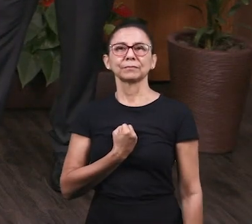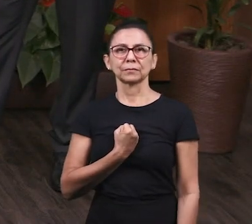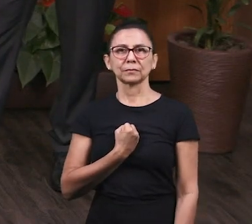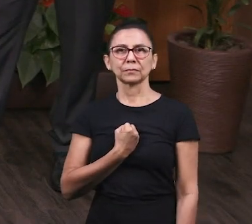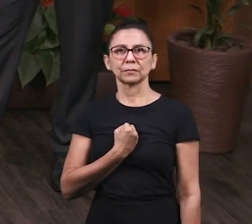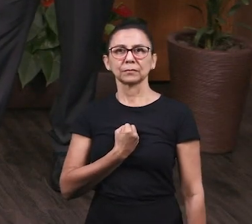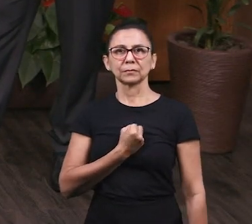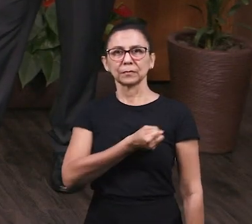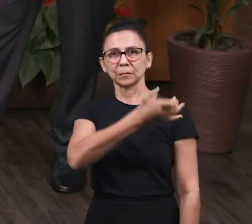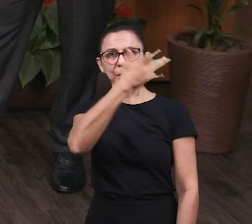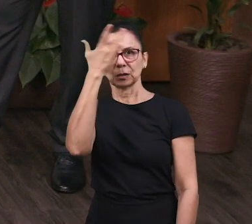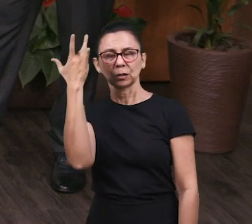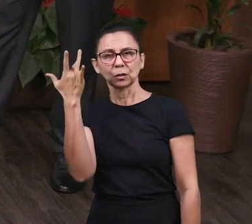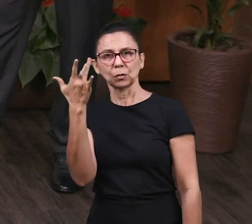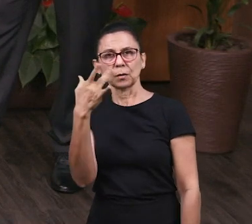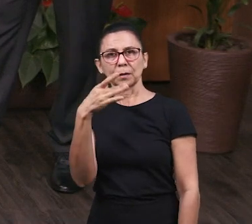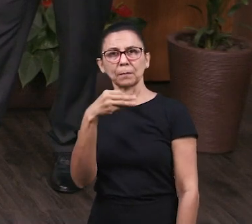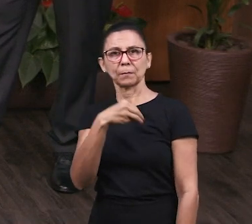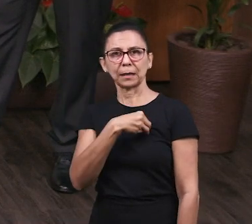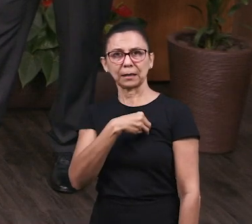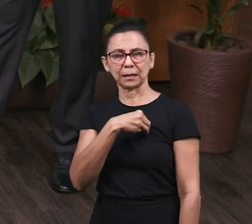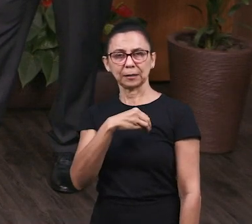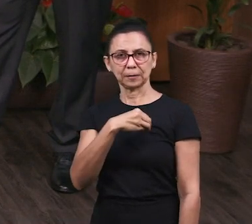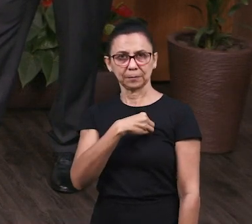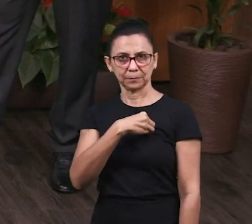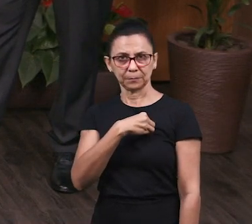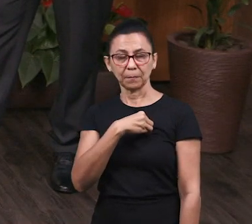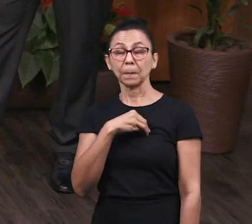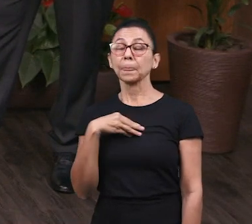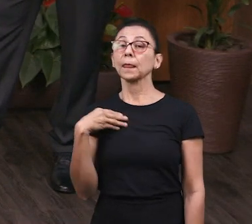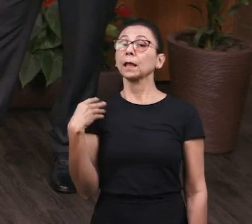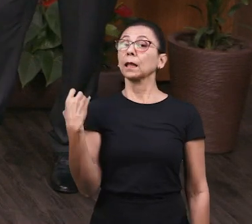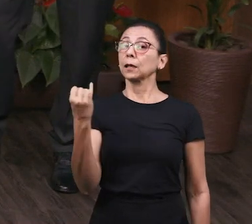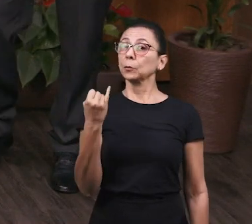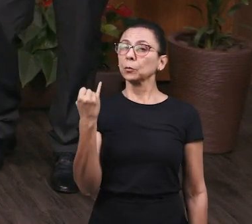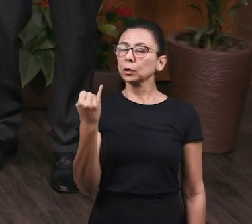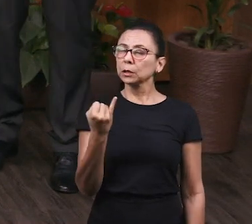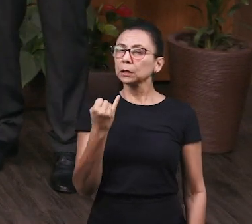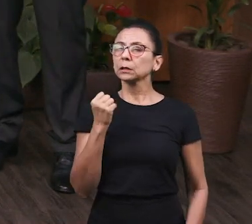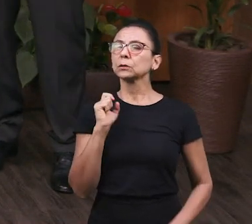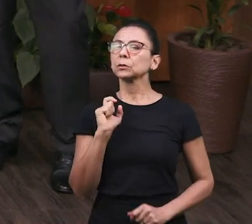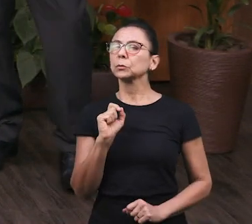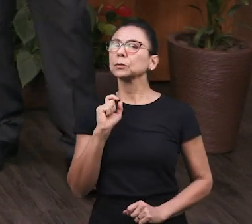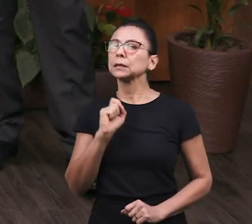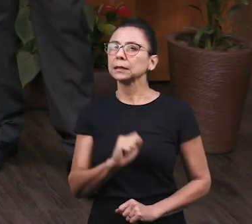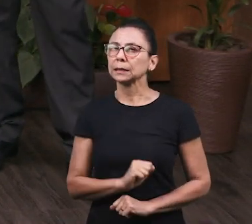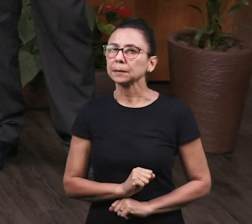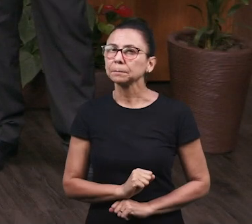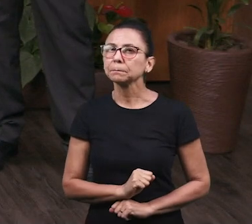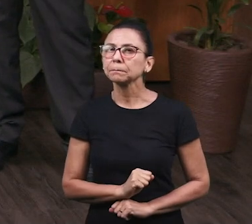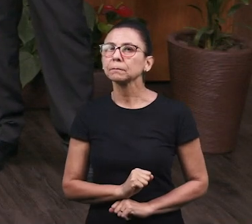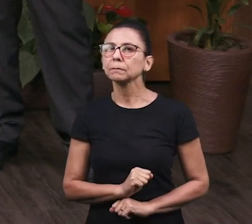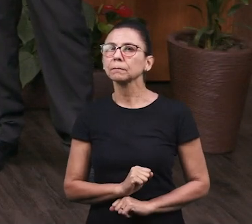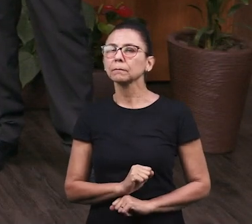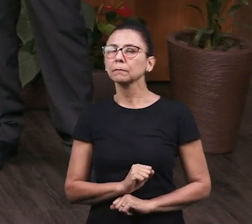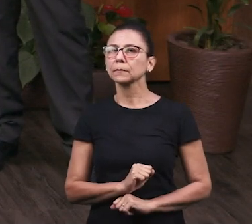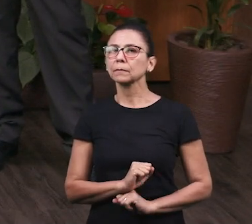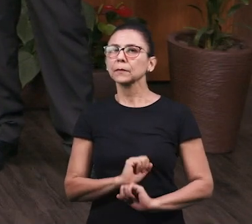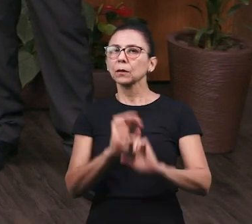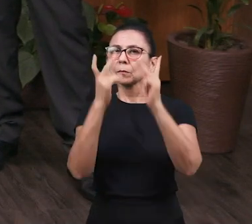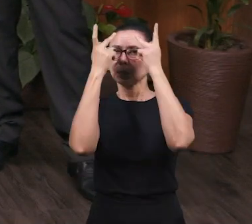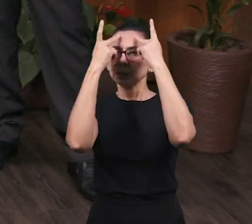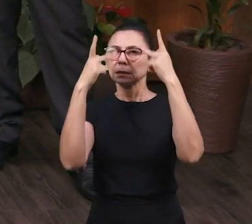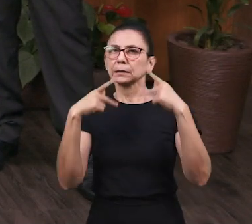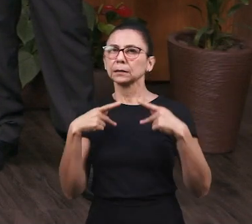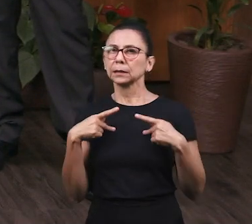de rappeler que l'homme, il a besoin d'avoir la conscience à propos du